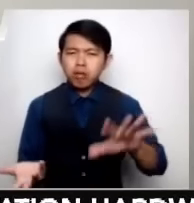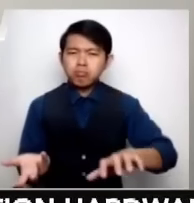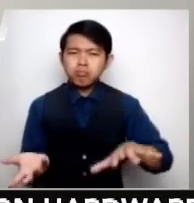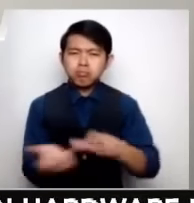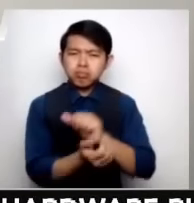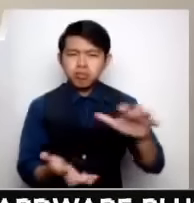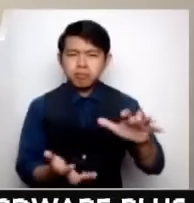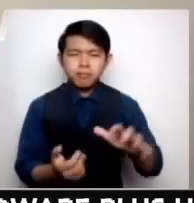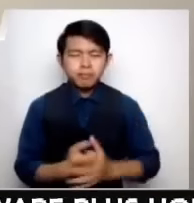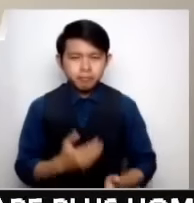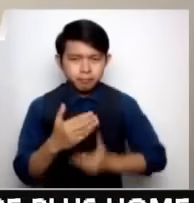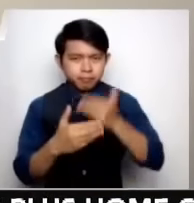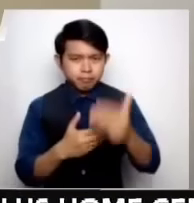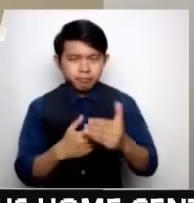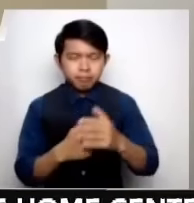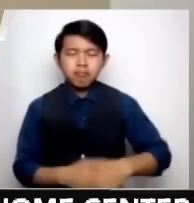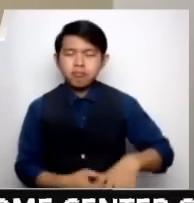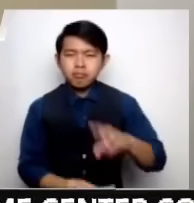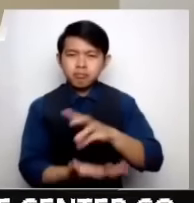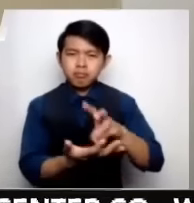bahagi rin ng alakapan ng lubog sa tubig.